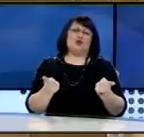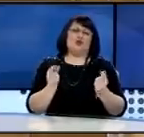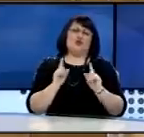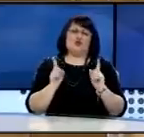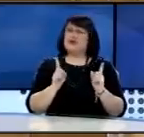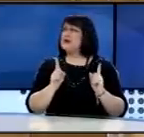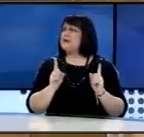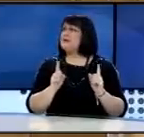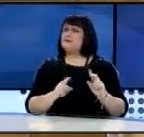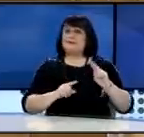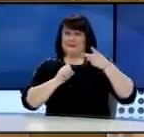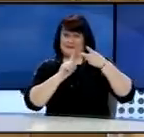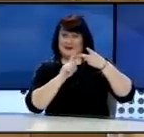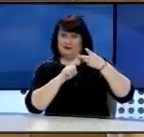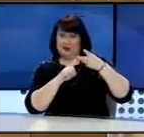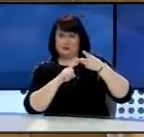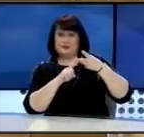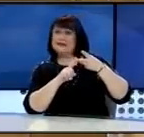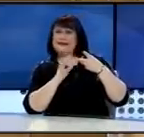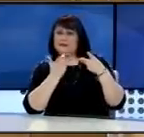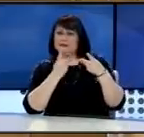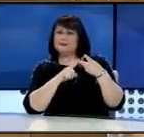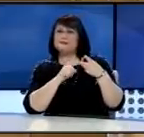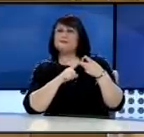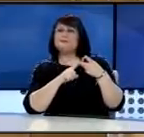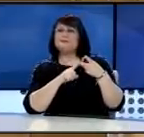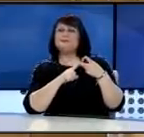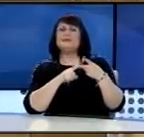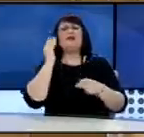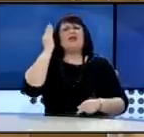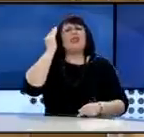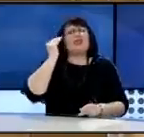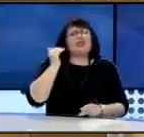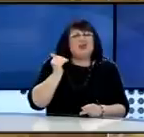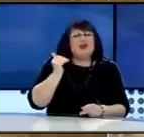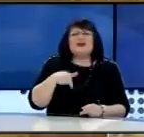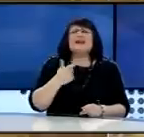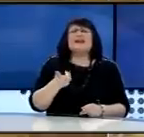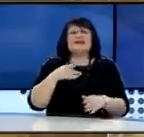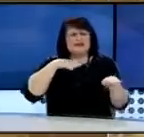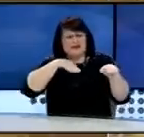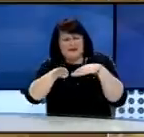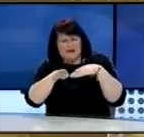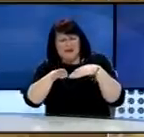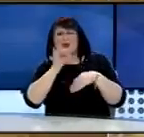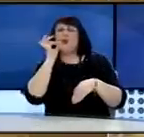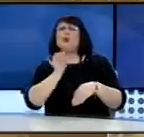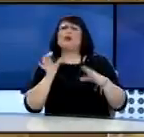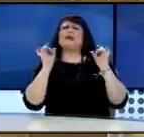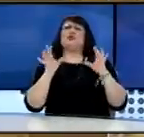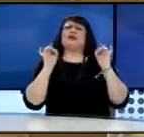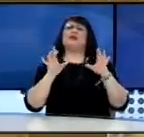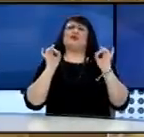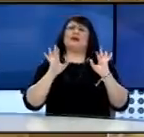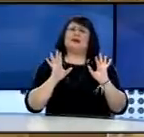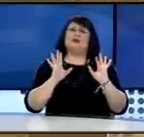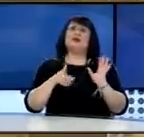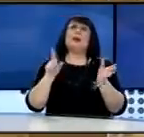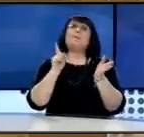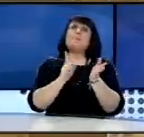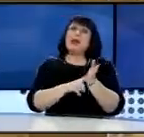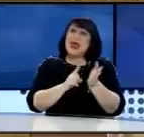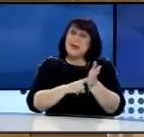Γιατί στη δεύτερη περίπτωση θα παρασυρθούμε σε μια λογική αντιπίνων και μηδενισμού, αντί να